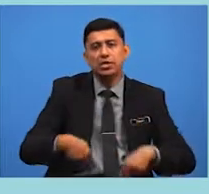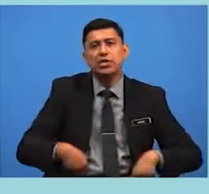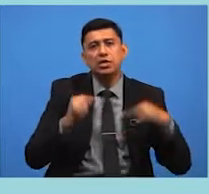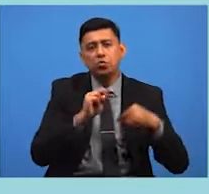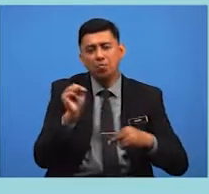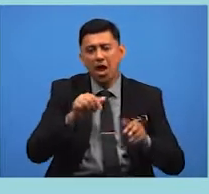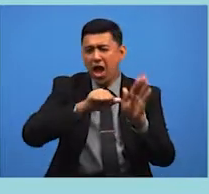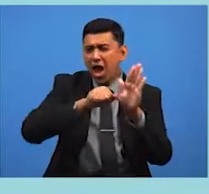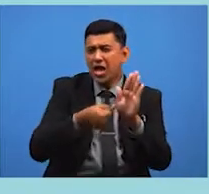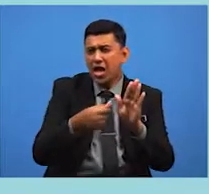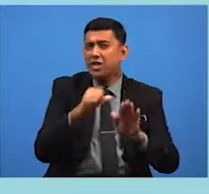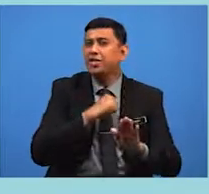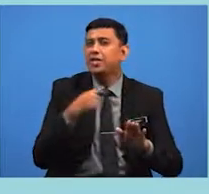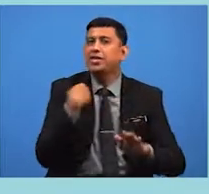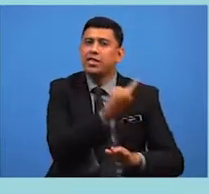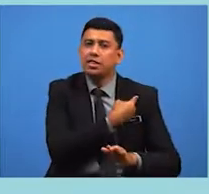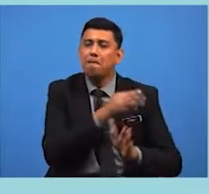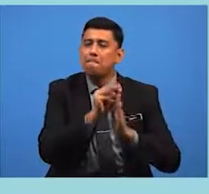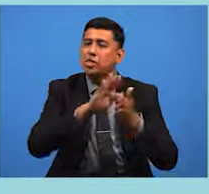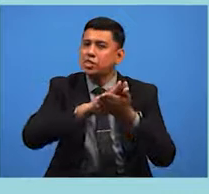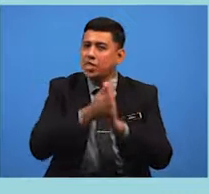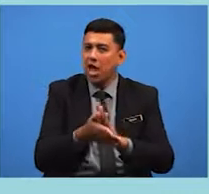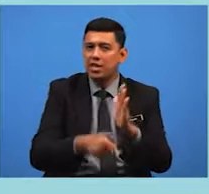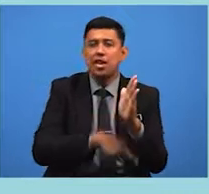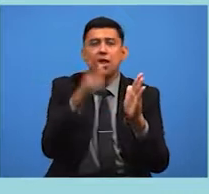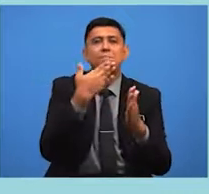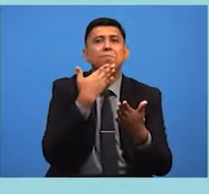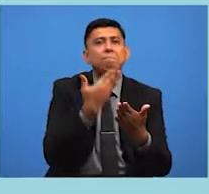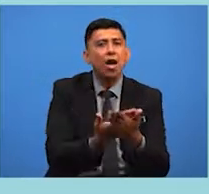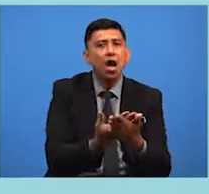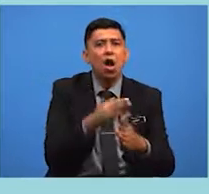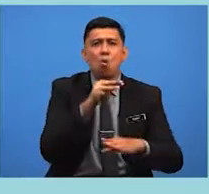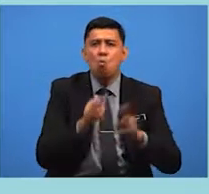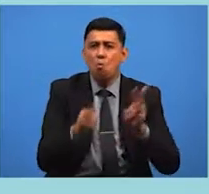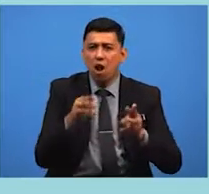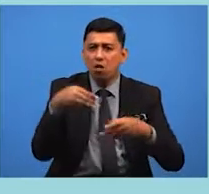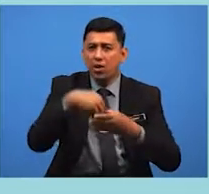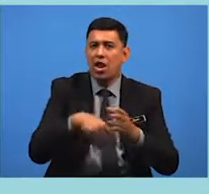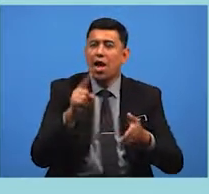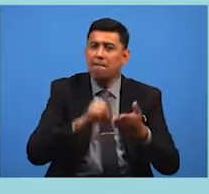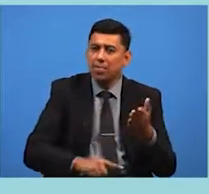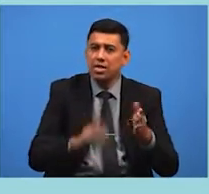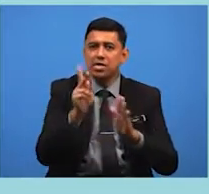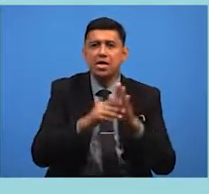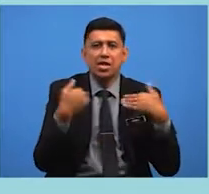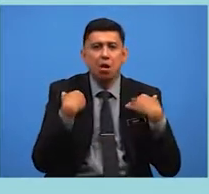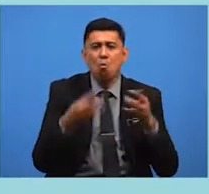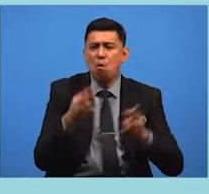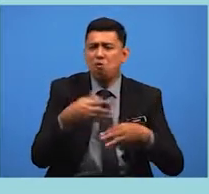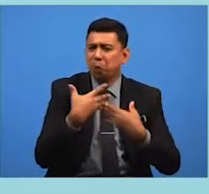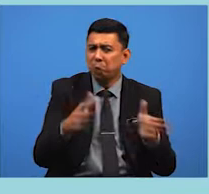kehidupan agar diri kita menjadi lebih baik walaupun pada ketika itu kita sudah